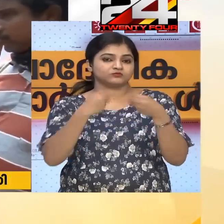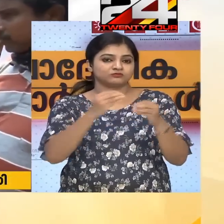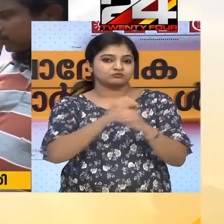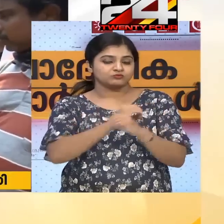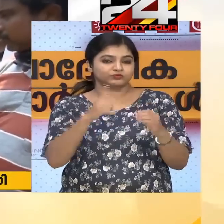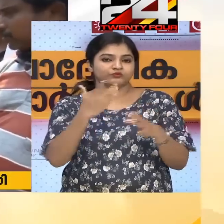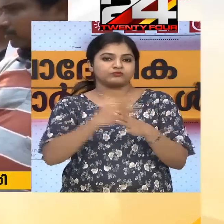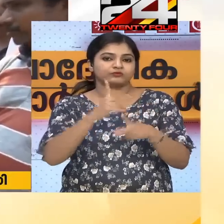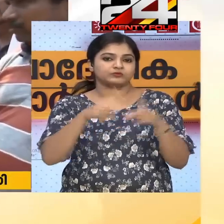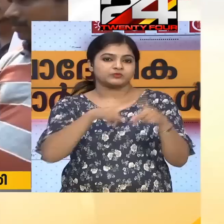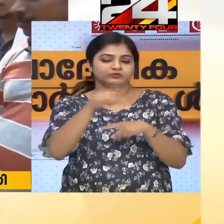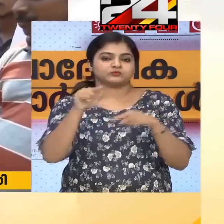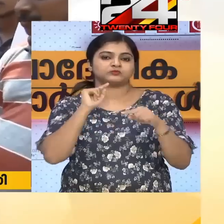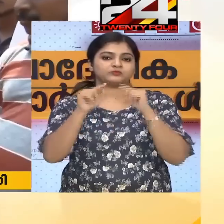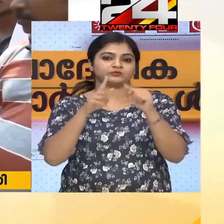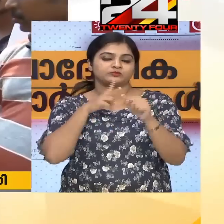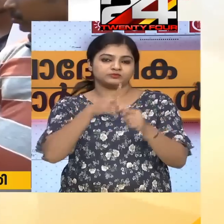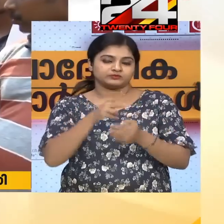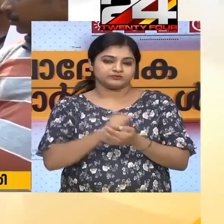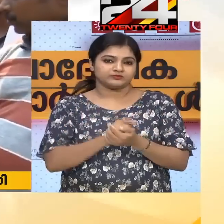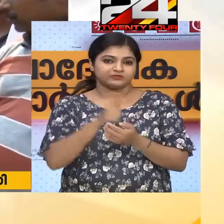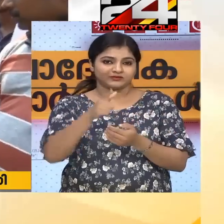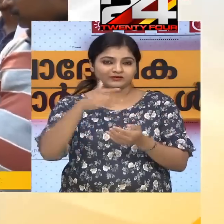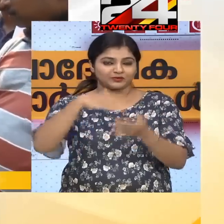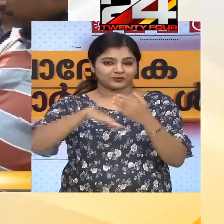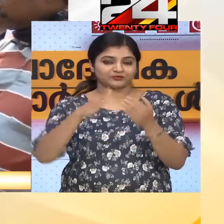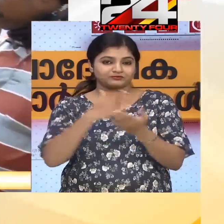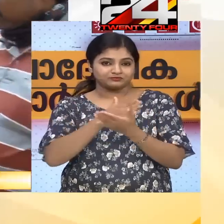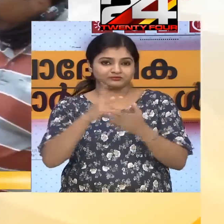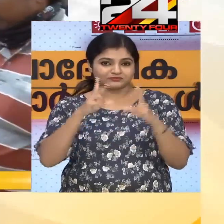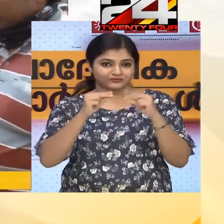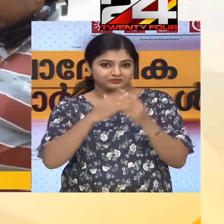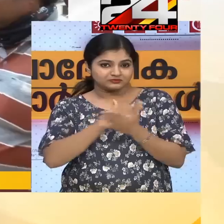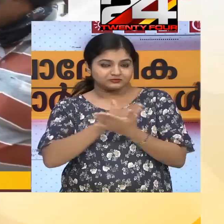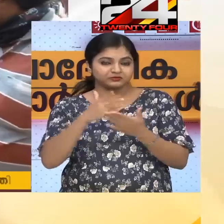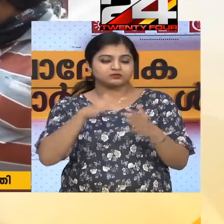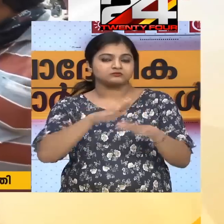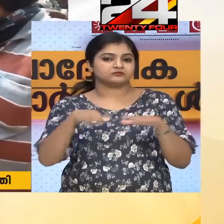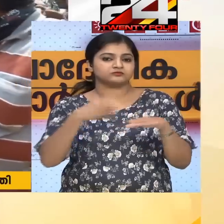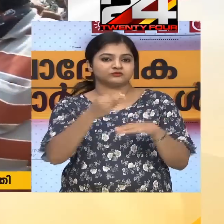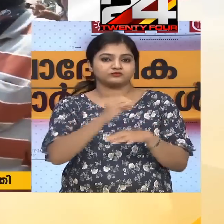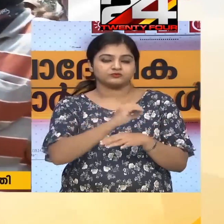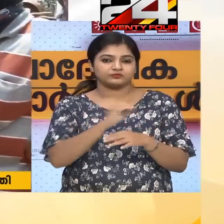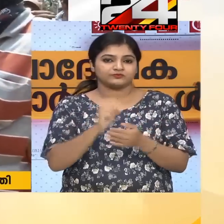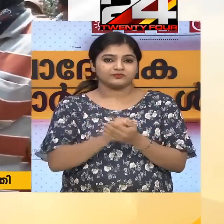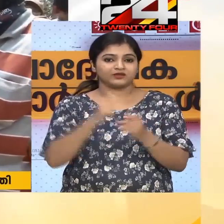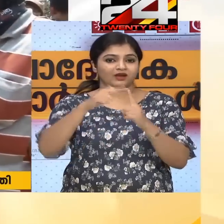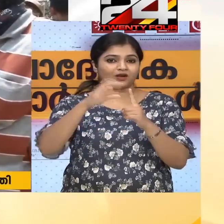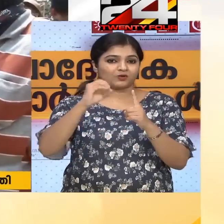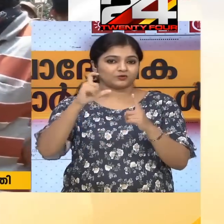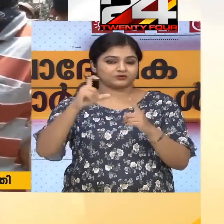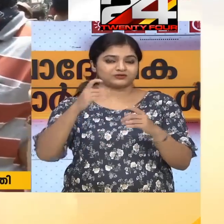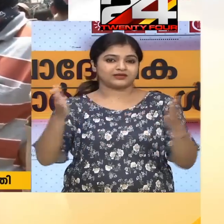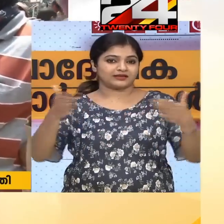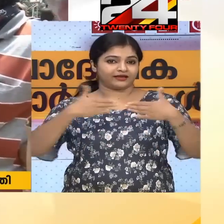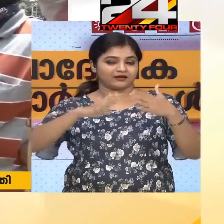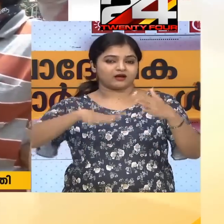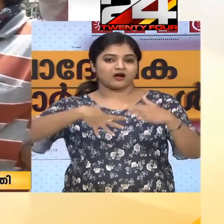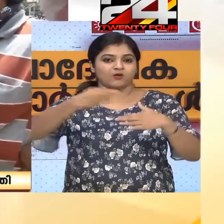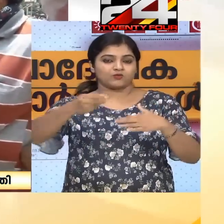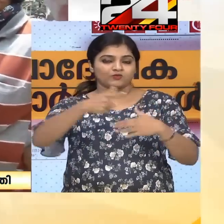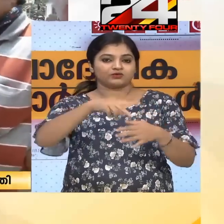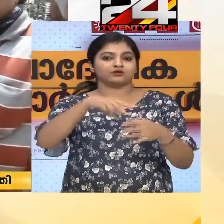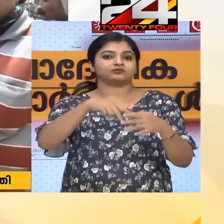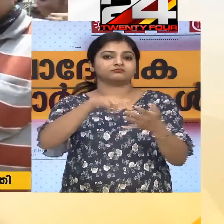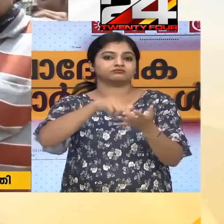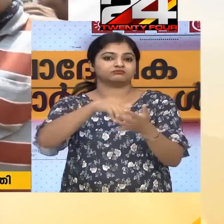തൊഴിലാളികൾ അറിയിച്ചതിനെ തുടർന്നാണ്. ഇതിനകത്തിരുന്ന് കൃത്യമായി സംസാരിക്കുന്നതിനുള്ള ഒരു സാഹചര്യം ഇവിടെ ഇല്ല. പകരം ഈ IOCയുടെ തൊട്ട് ഗേറ്റിന് തൊട്ട് പുറത്തായതുകൊണ്ടാണ് ഇത്തരത്തിൽ ഇവിടെ കൂട്ടം കൂടി നിന്ന്